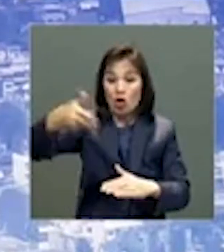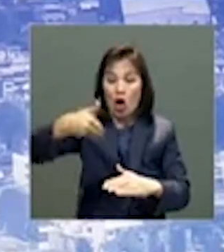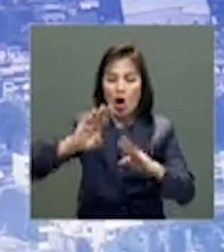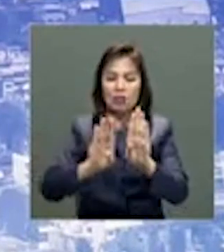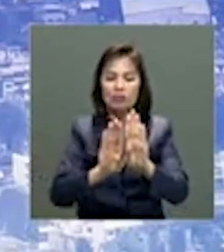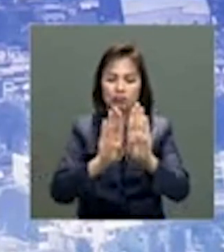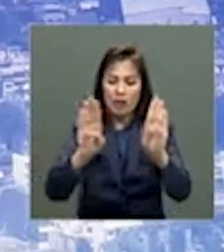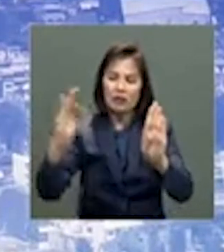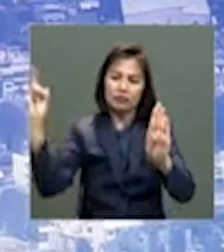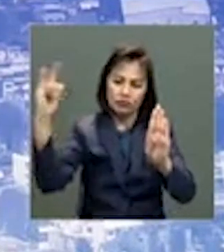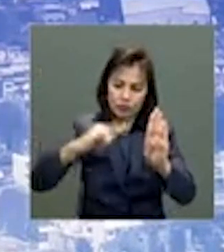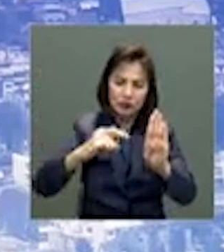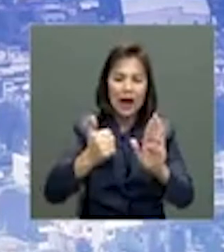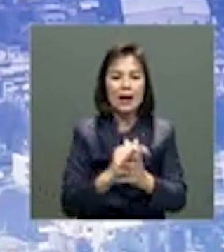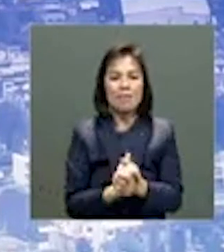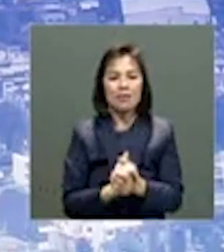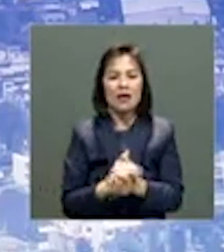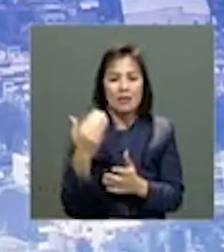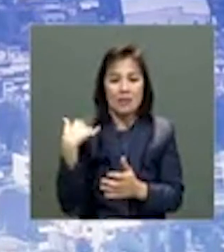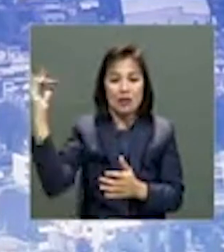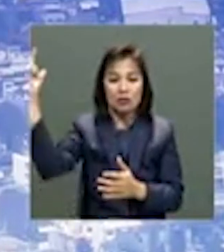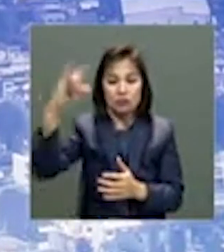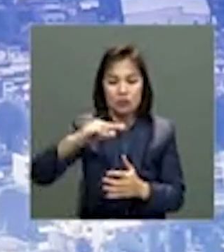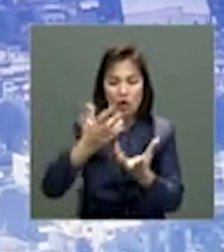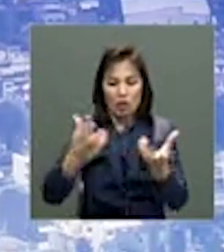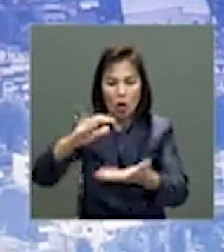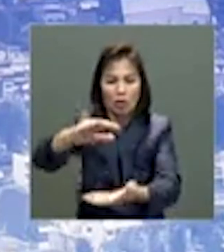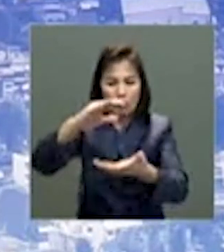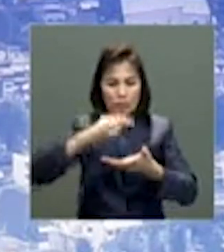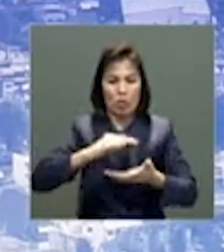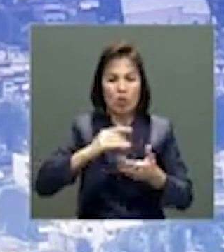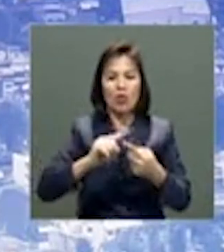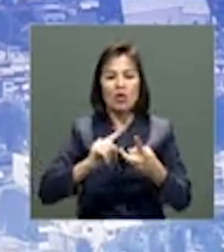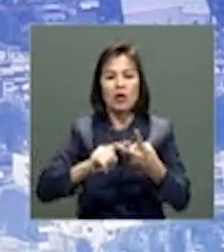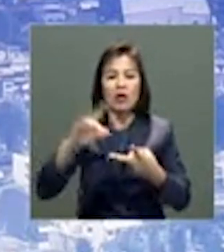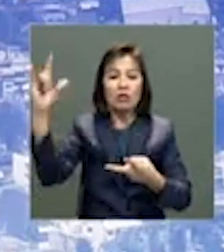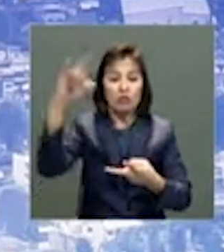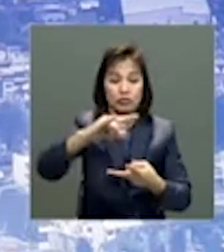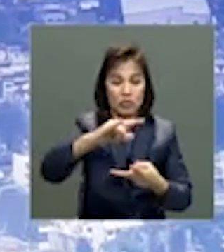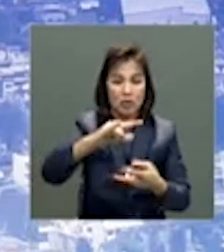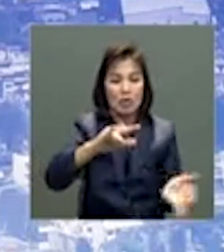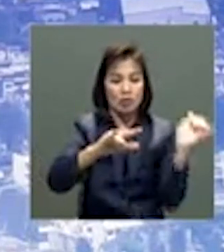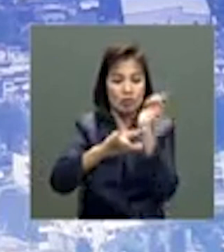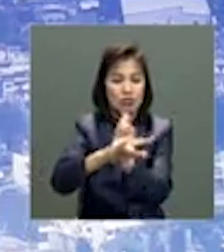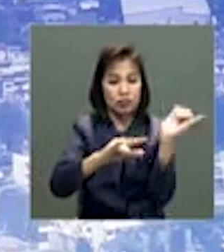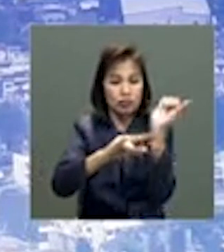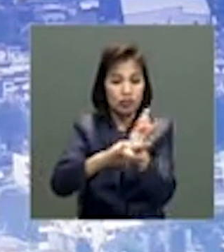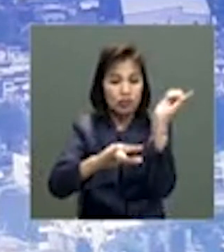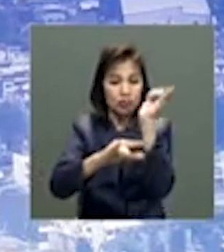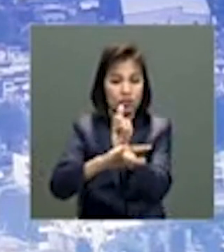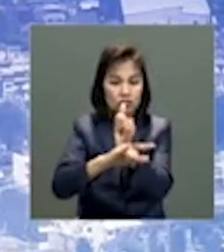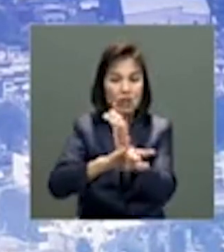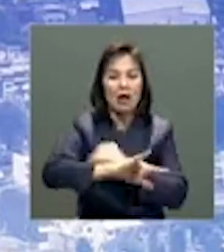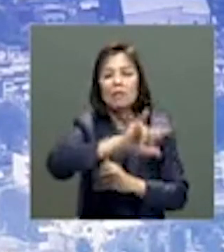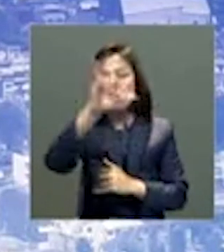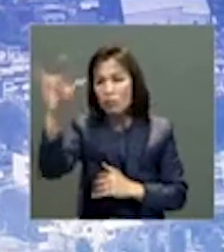ภูมิก็อาจจะไม่จำเป็นต้องป้องกันเยอะมากด้วยซ้ำนายแพทย์ทวีสินกล่าวย้ำท้ายว่าไม่ประมาทกาดอย่าตกเพ